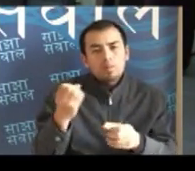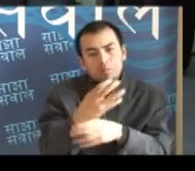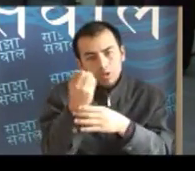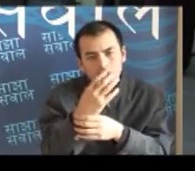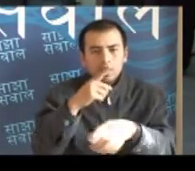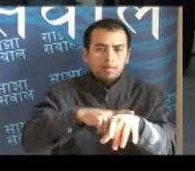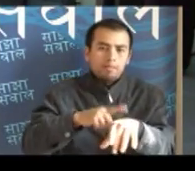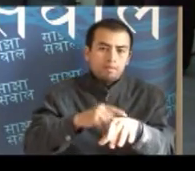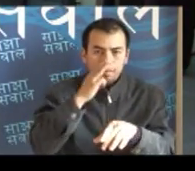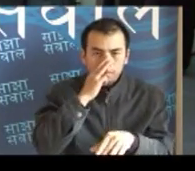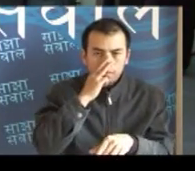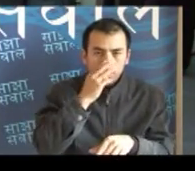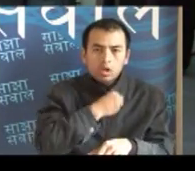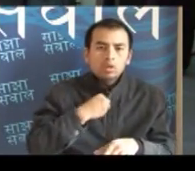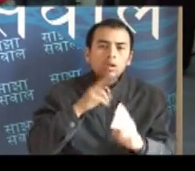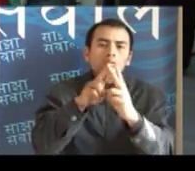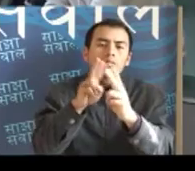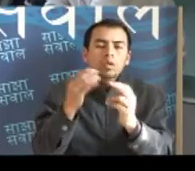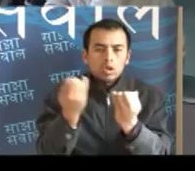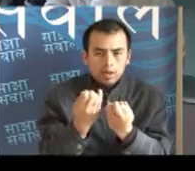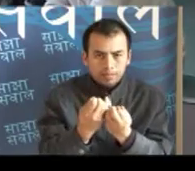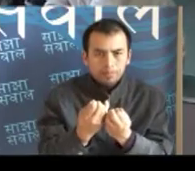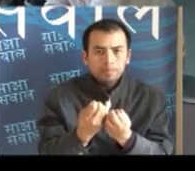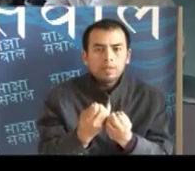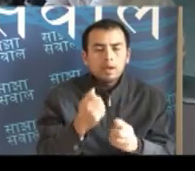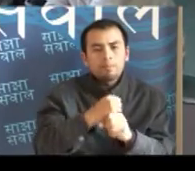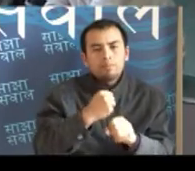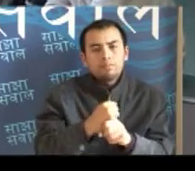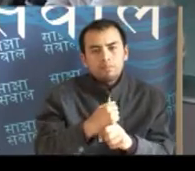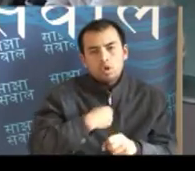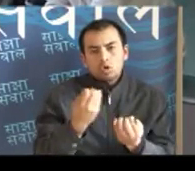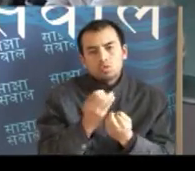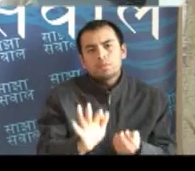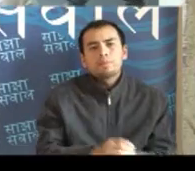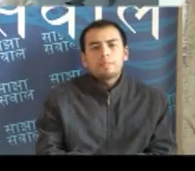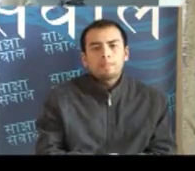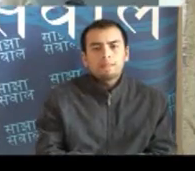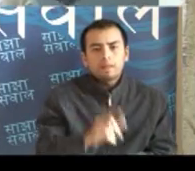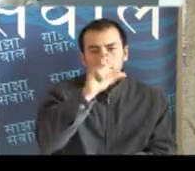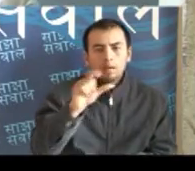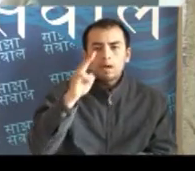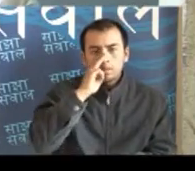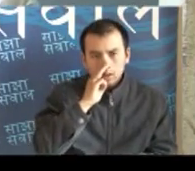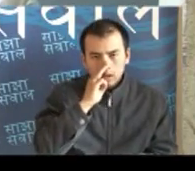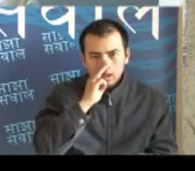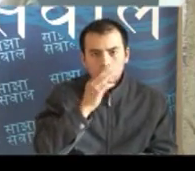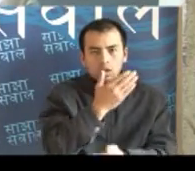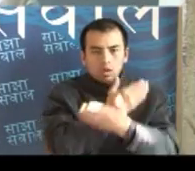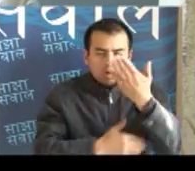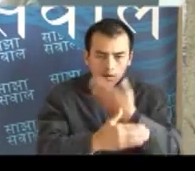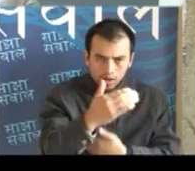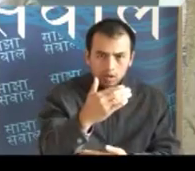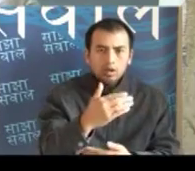इमर्जेन्सी पर्दाखेरि डक्टरहरूसँग कनेक्सन गराइदिने जस्ता यावत कामहरू गर्छु म। नेपालमा